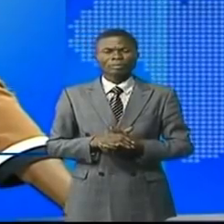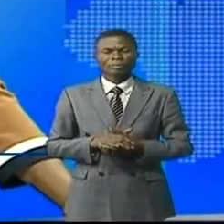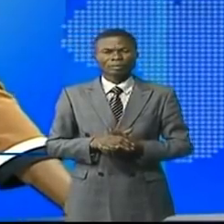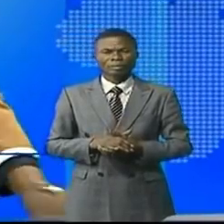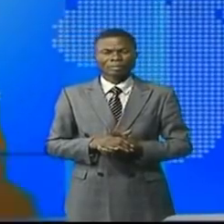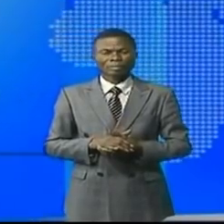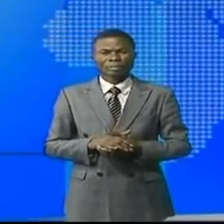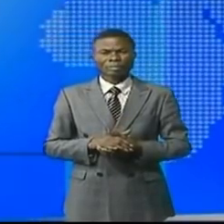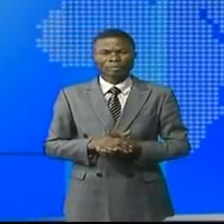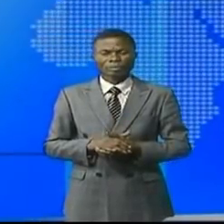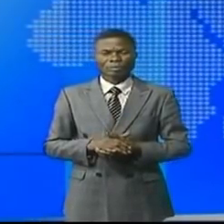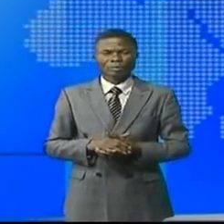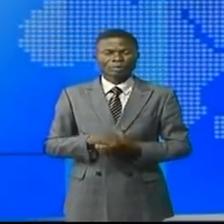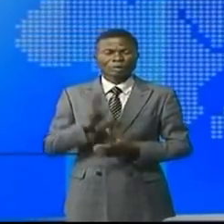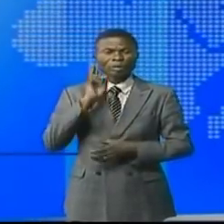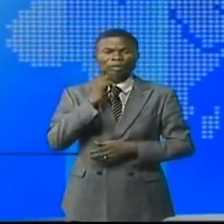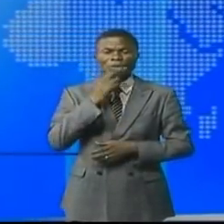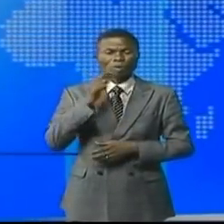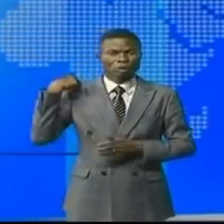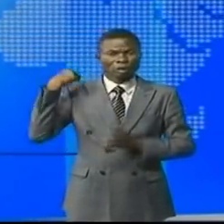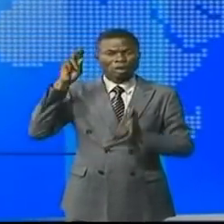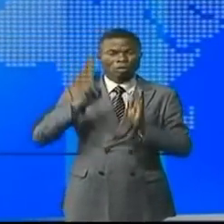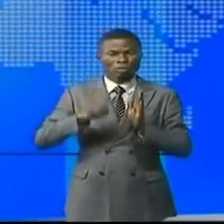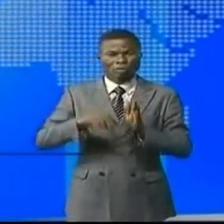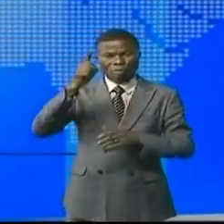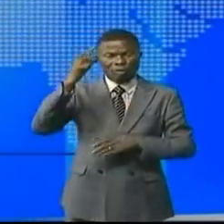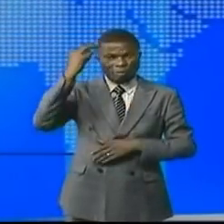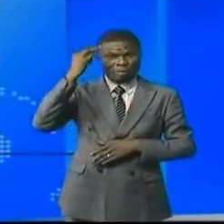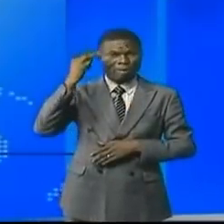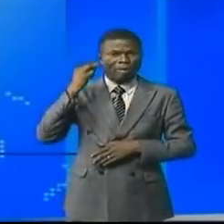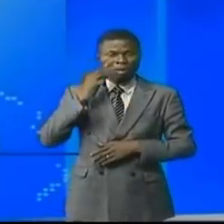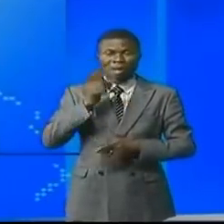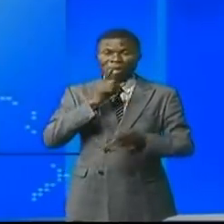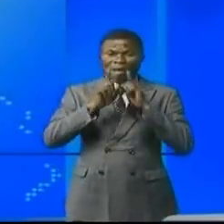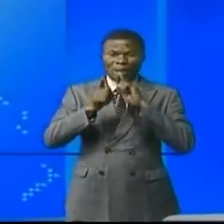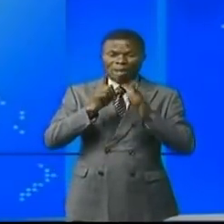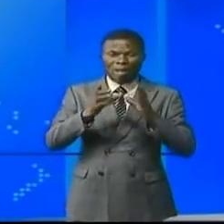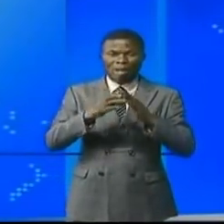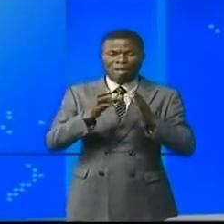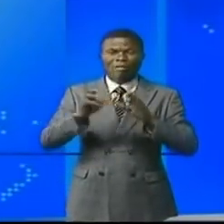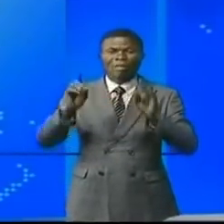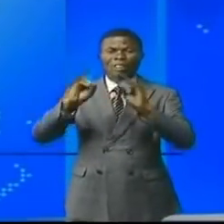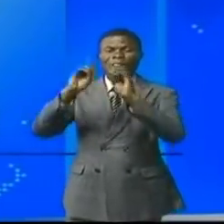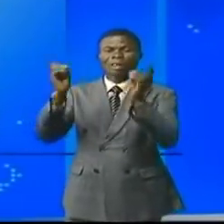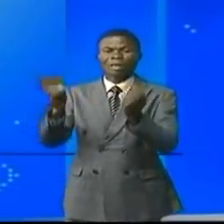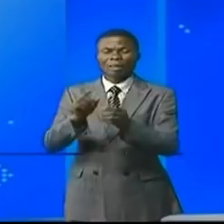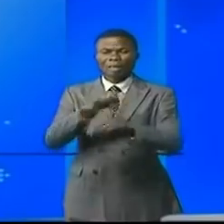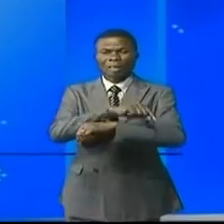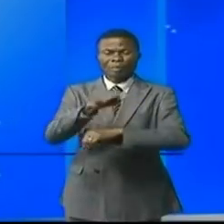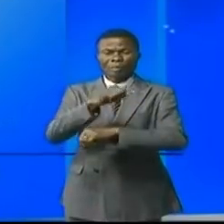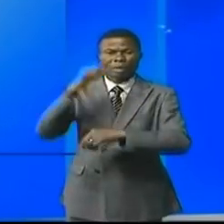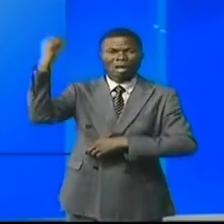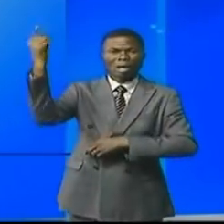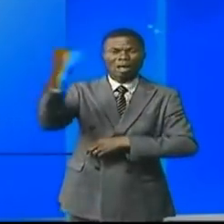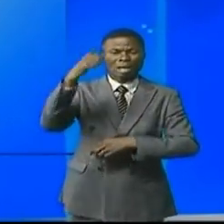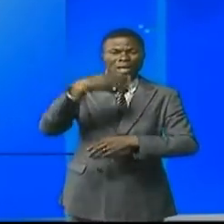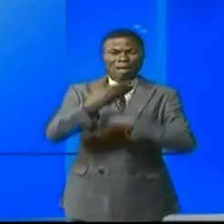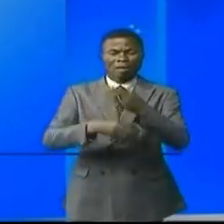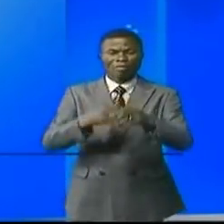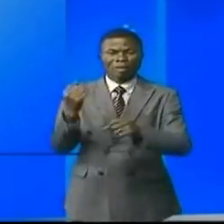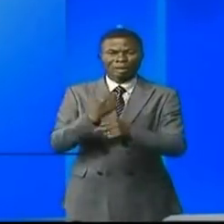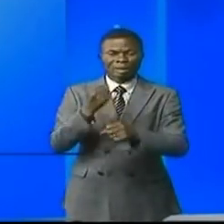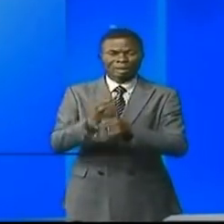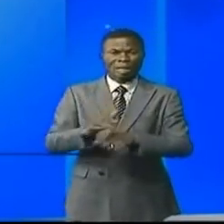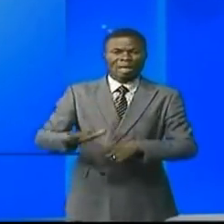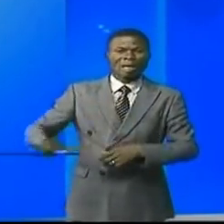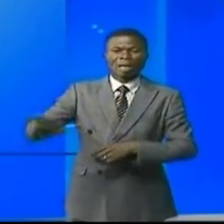Et à l'hôtel du gouvernement, le Premier ministre Jean-Michel Samalukonde a échangé avec une délégation du Bureau international d'affaires du travail des